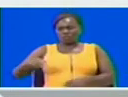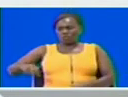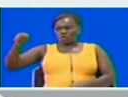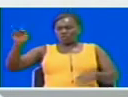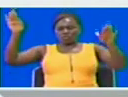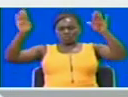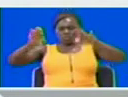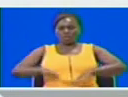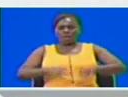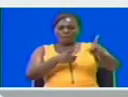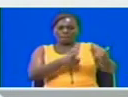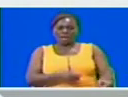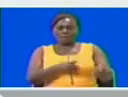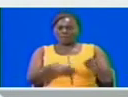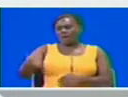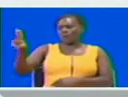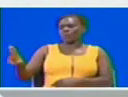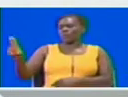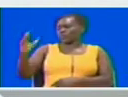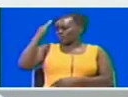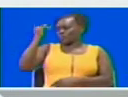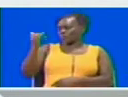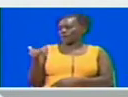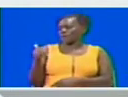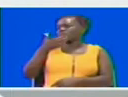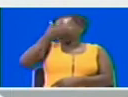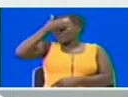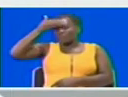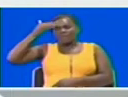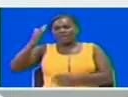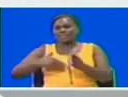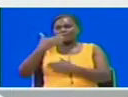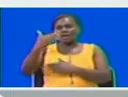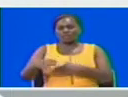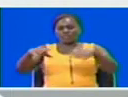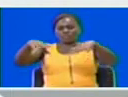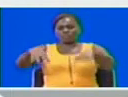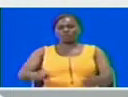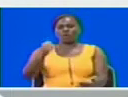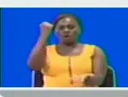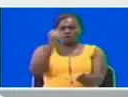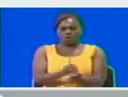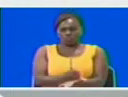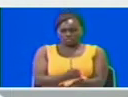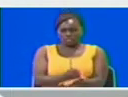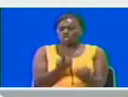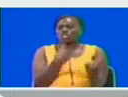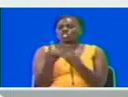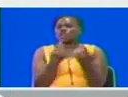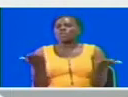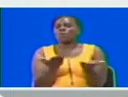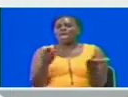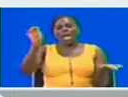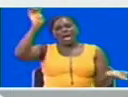sasa wanamlaumu Rais Uhuru Kenyatta kwa madai kwamba amewasahau baada ya yeye kushika hatamu ya uongozi. Wakizungumza mjini